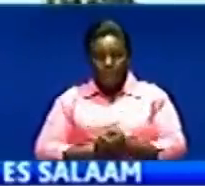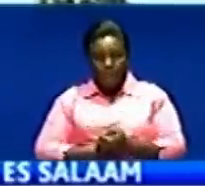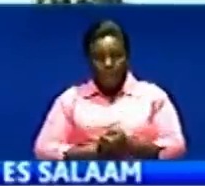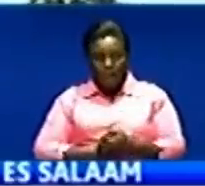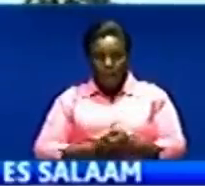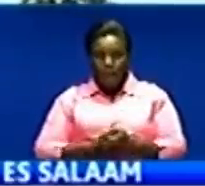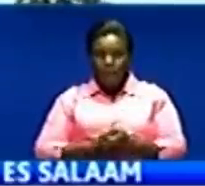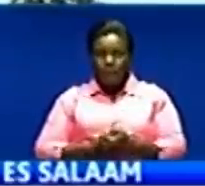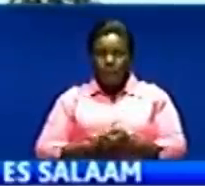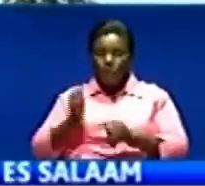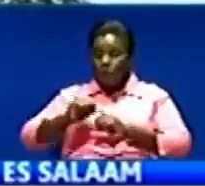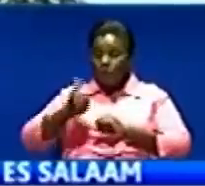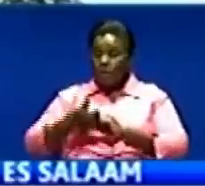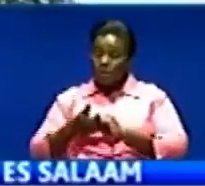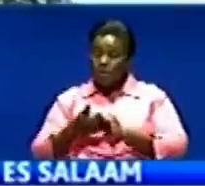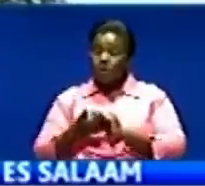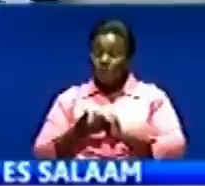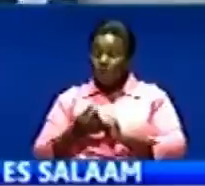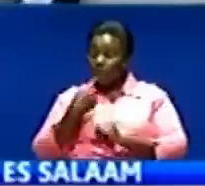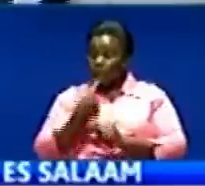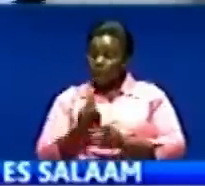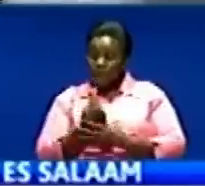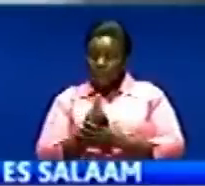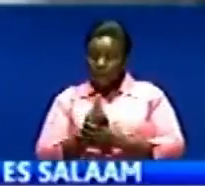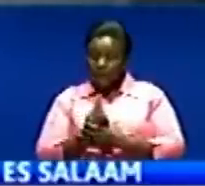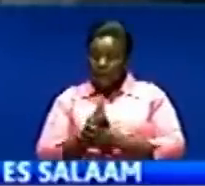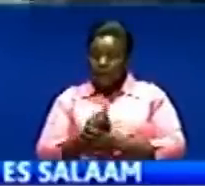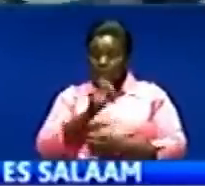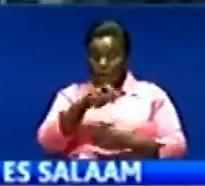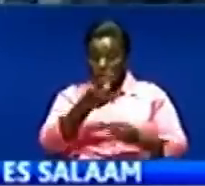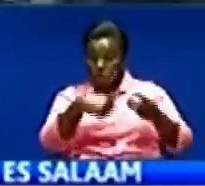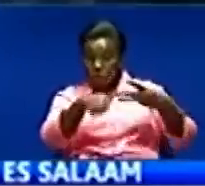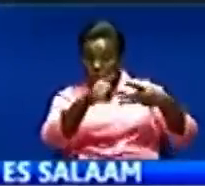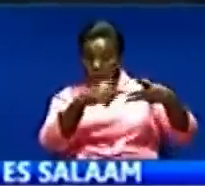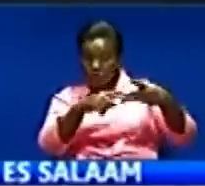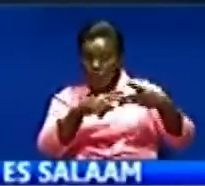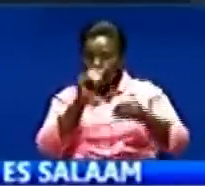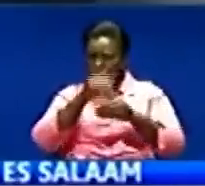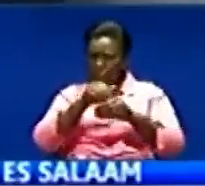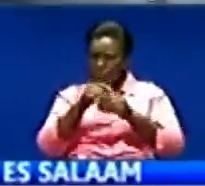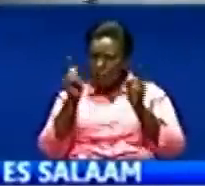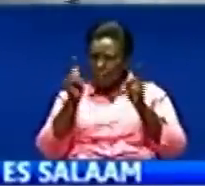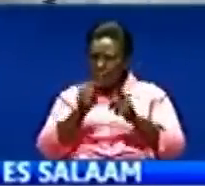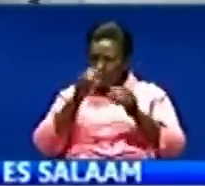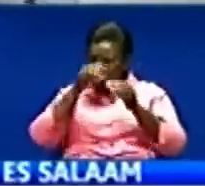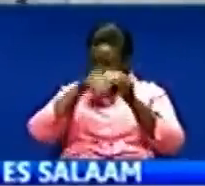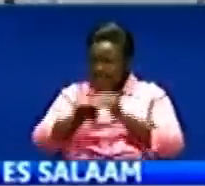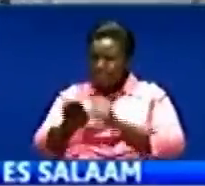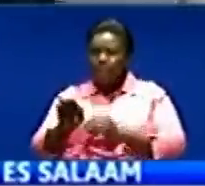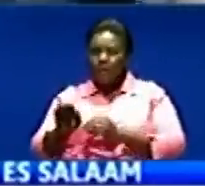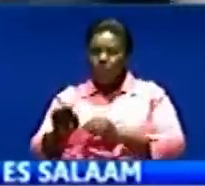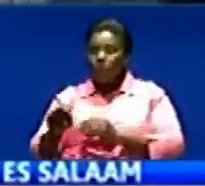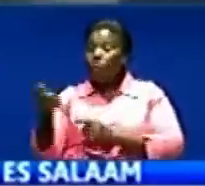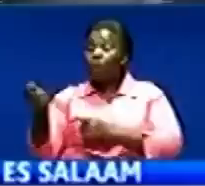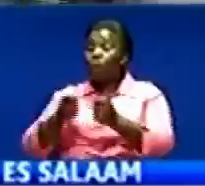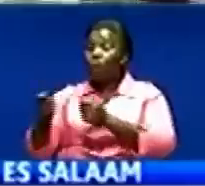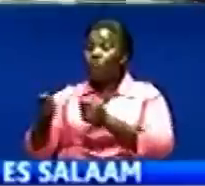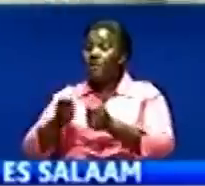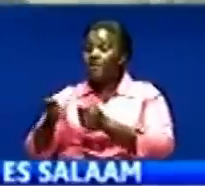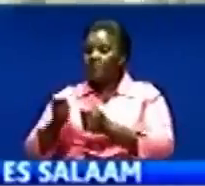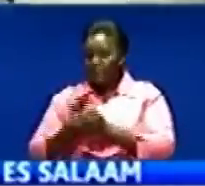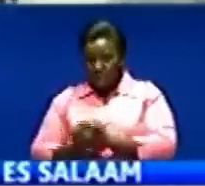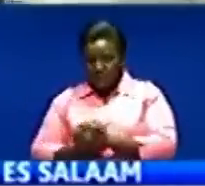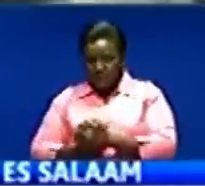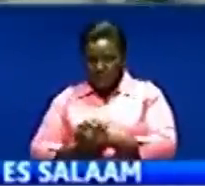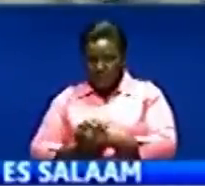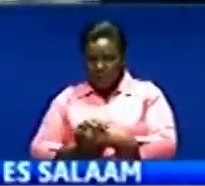Simon amedai kuwa katika tarehe hiyo washtakiwa hao walituma ujumbe kwa kutumia simu ya mkononi kwa kiongozi huyo kwa njia ya udanganyifu